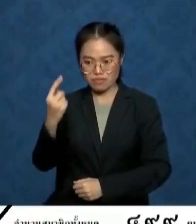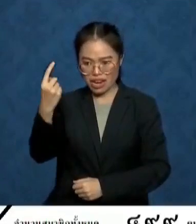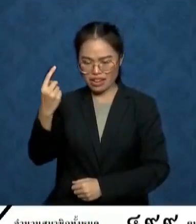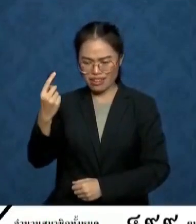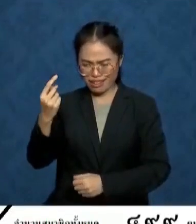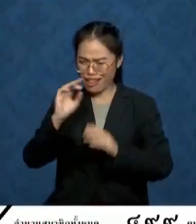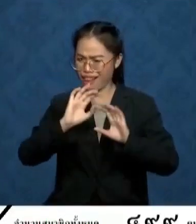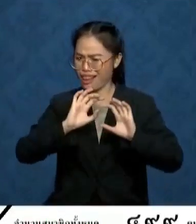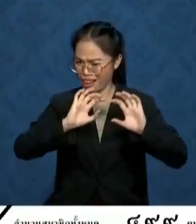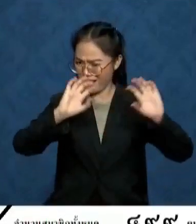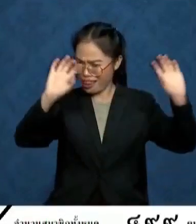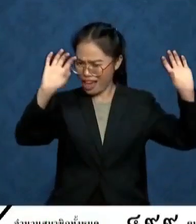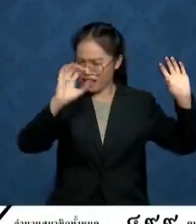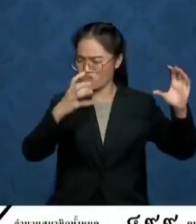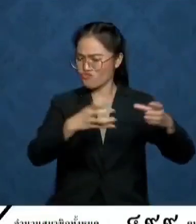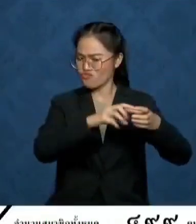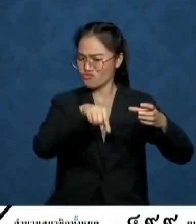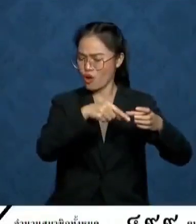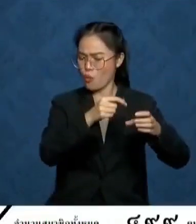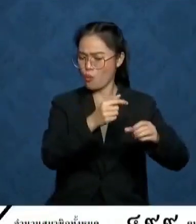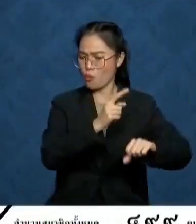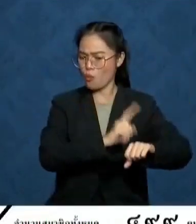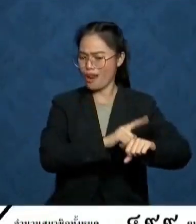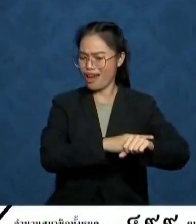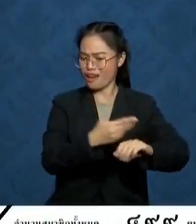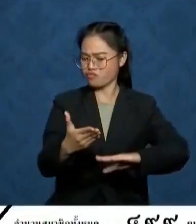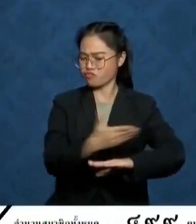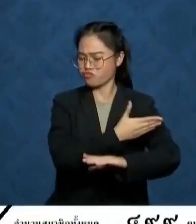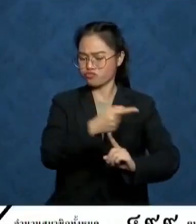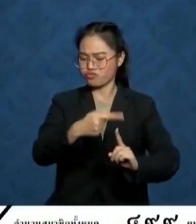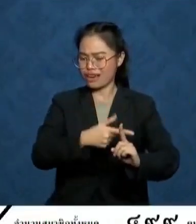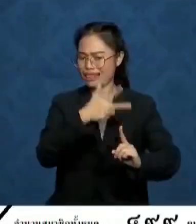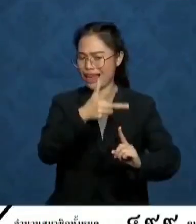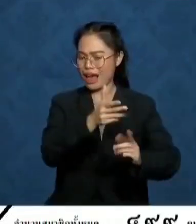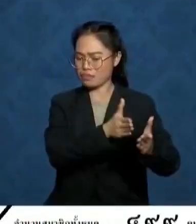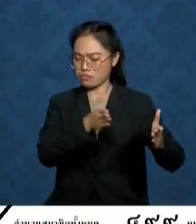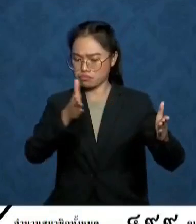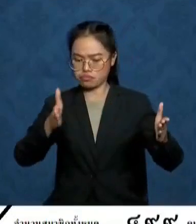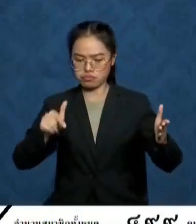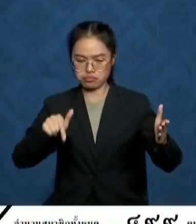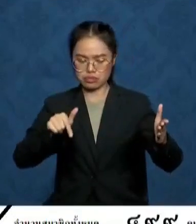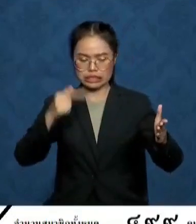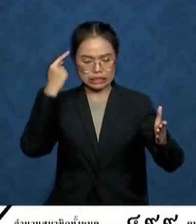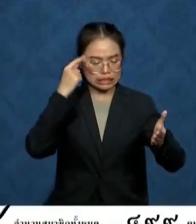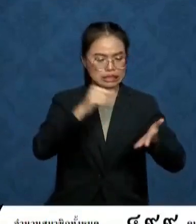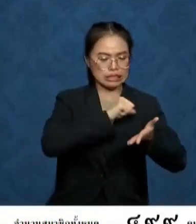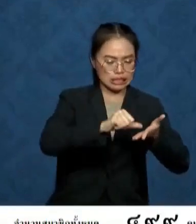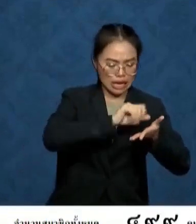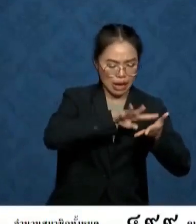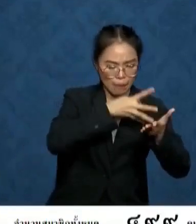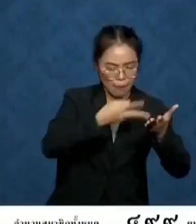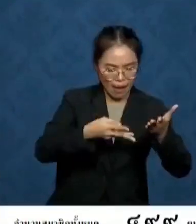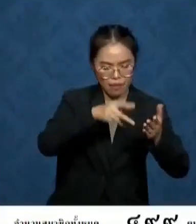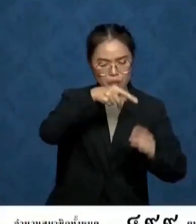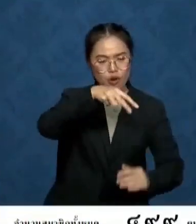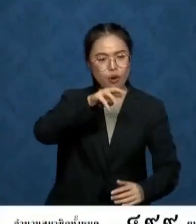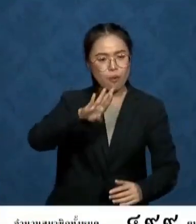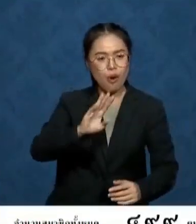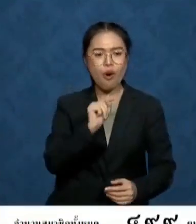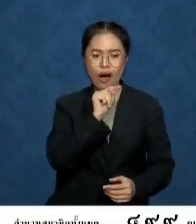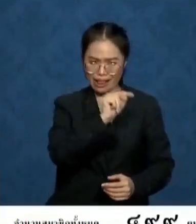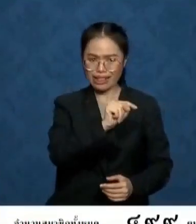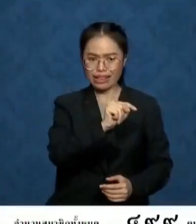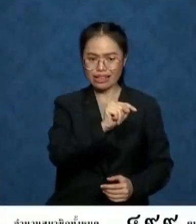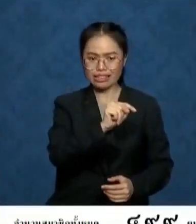มีเวลาใช้เวลา 3เดือนในการปรับปรุงพรบงบประมาณฉบับ